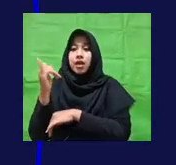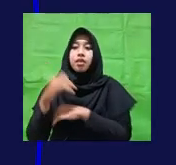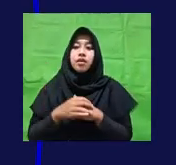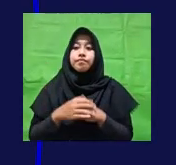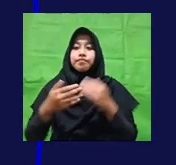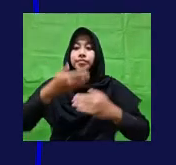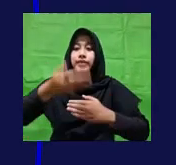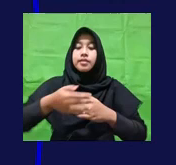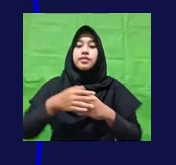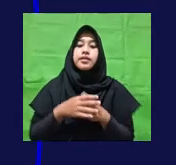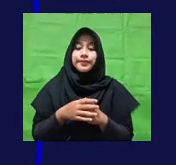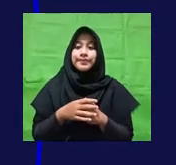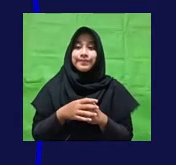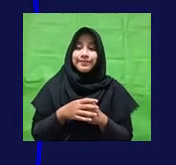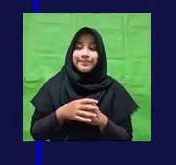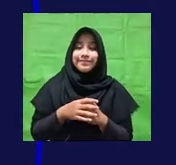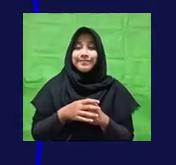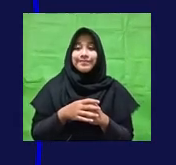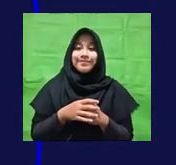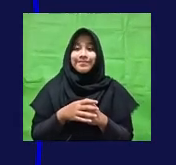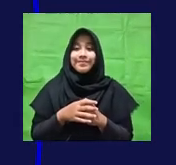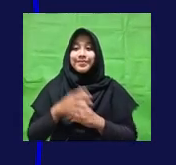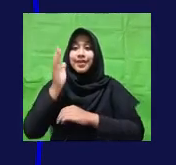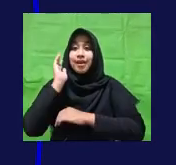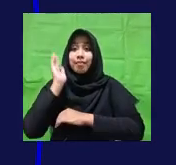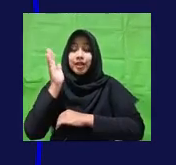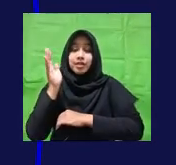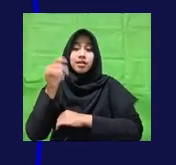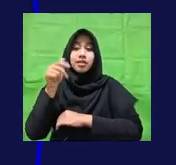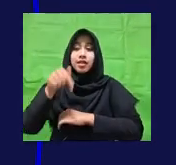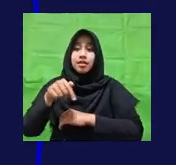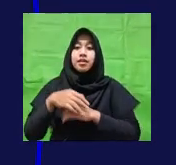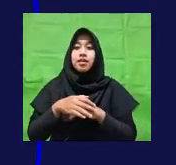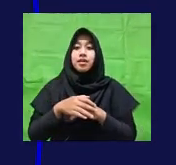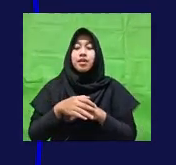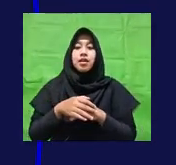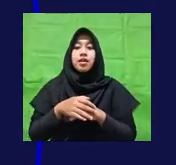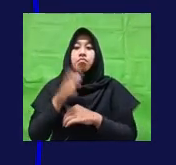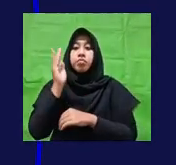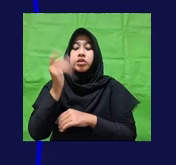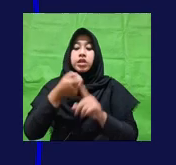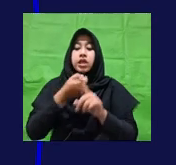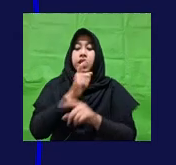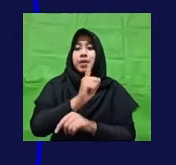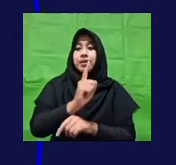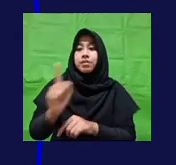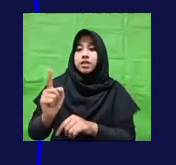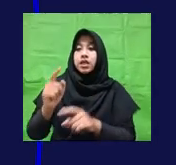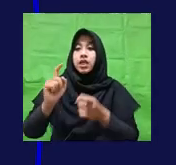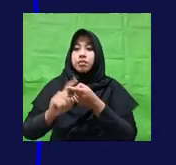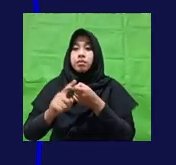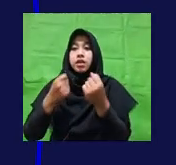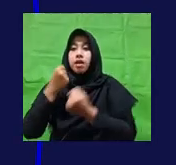Next. Nah, presentasi dari masing-masing kawan-kawan yang melakukan perjalanan lintas lokasi itu